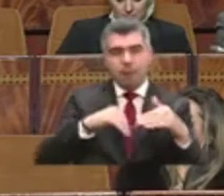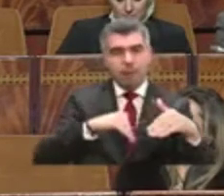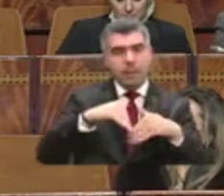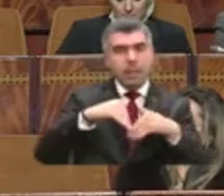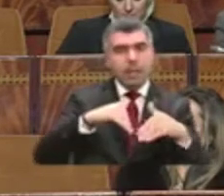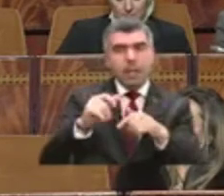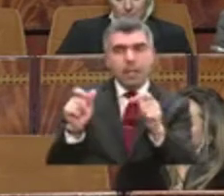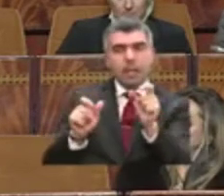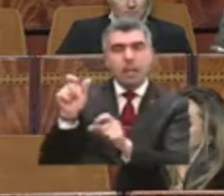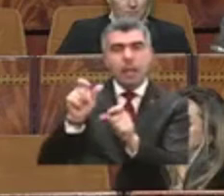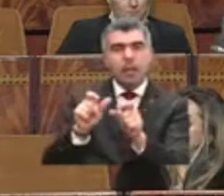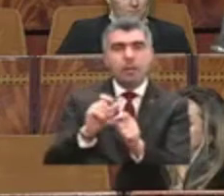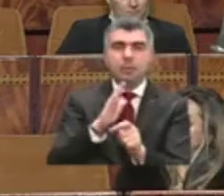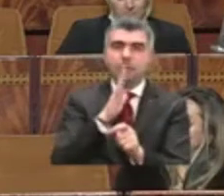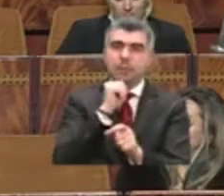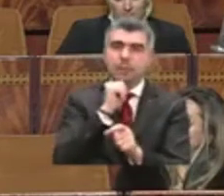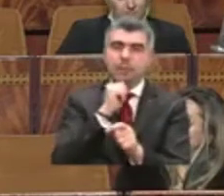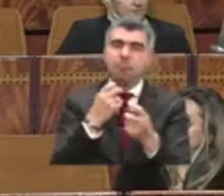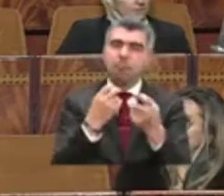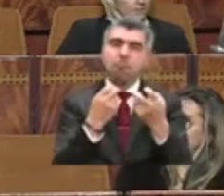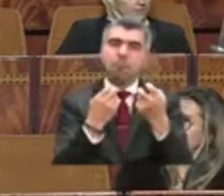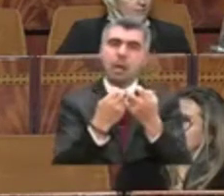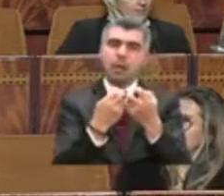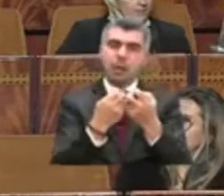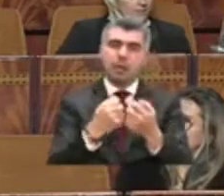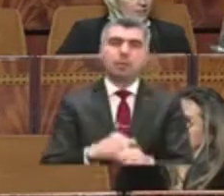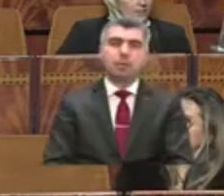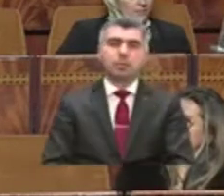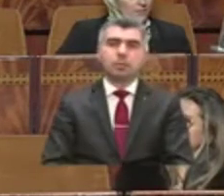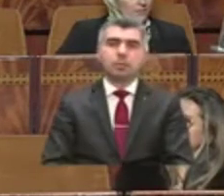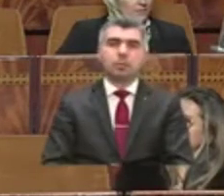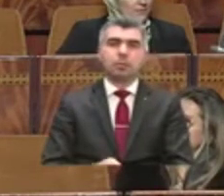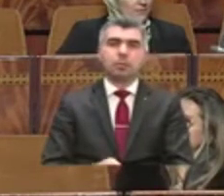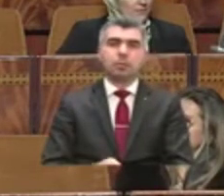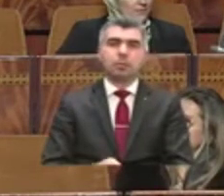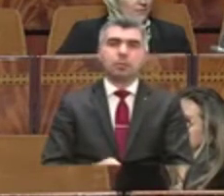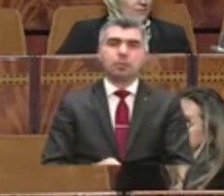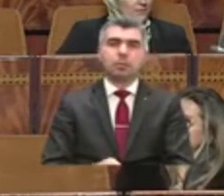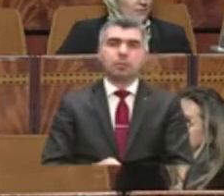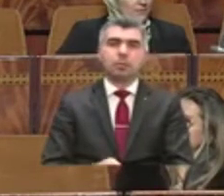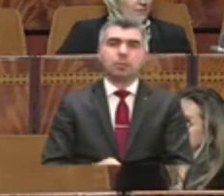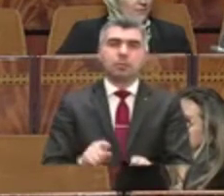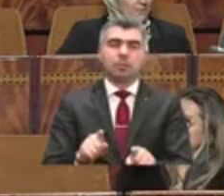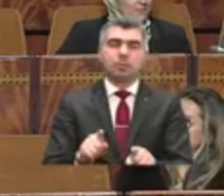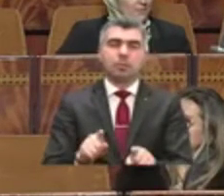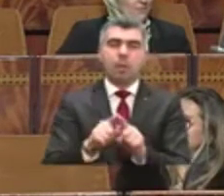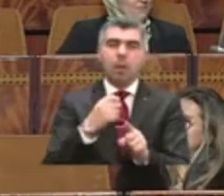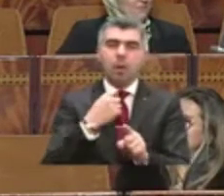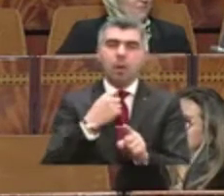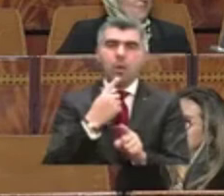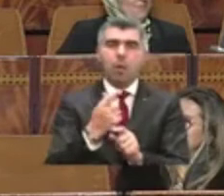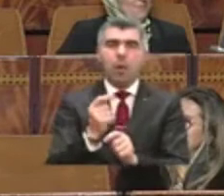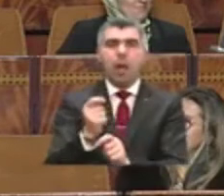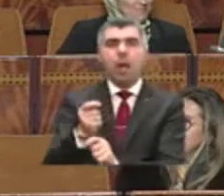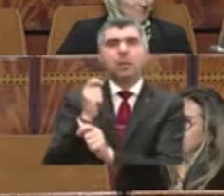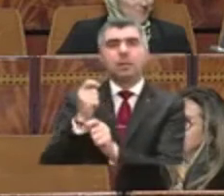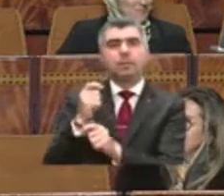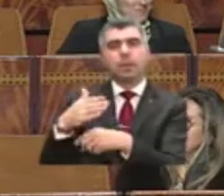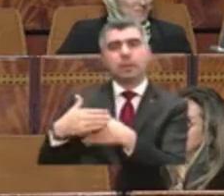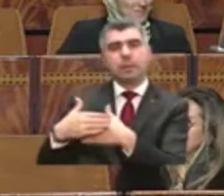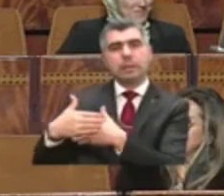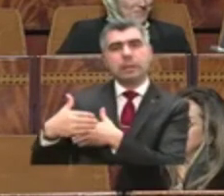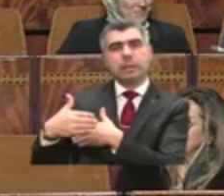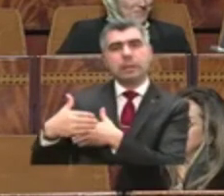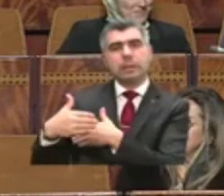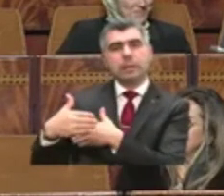السكينة. مثلا عن ذلك السيد الوزير إقليم اليوسفية، الطريق الإقليمي إقليم اليوسفية، الطريق الإقليمية